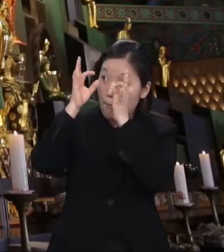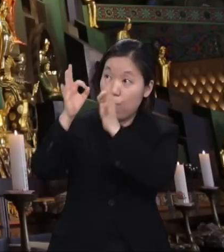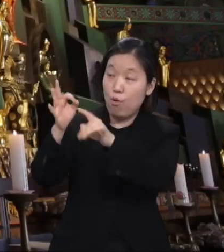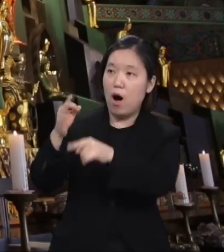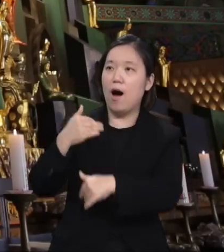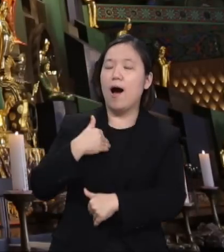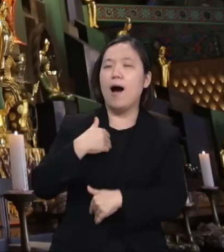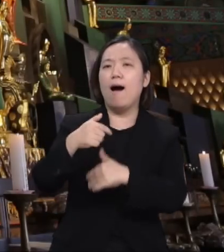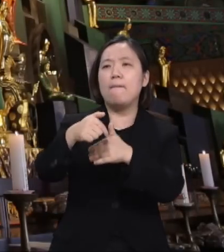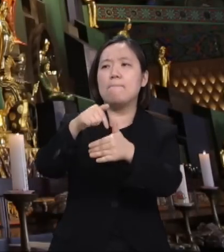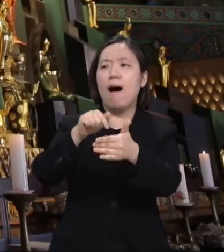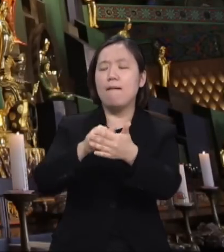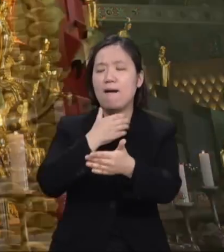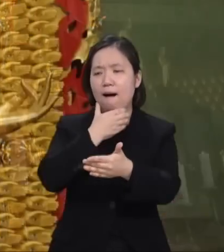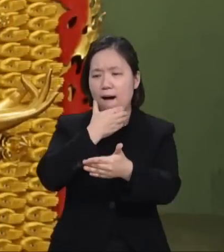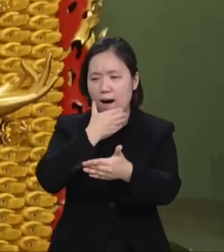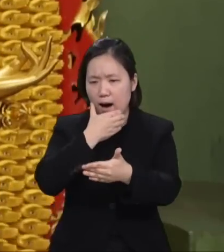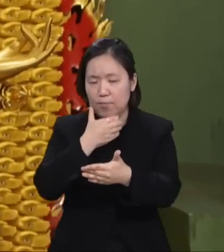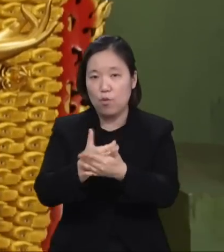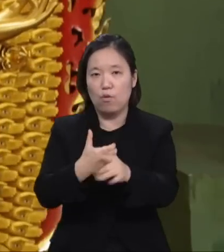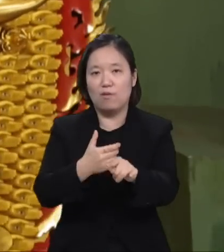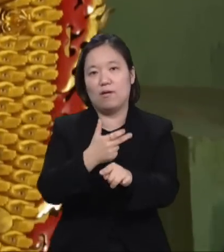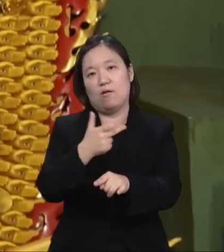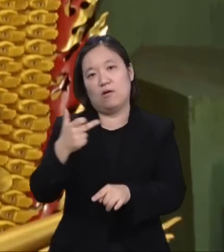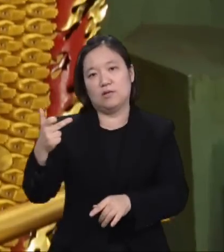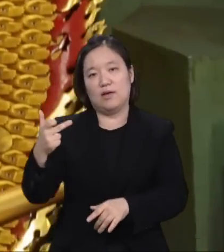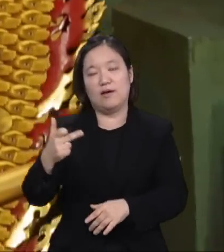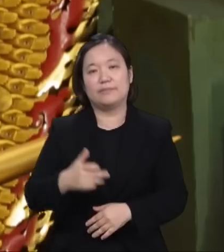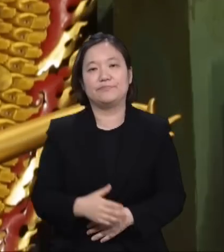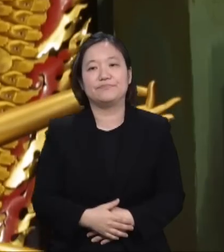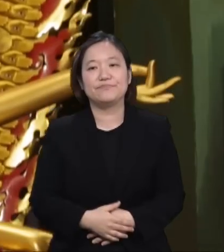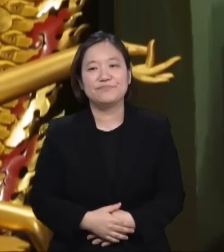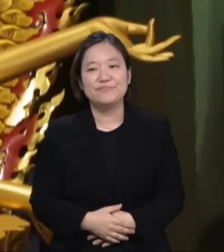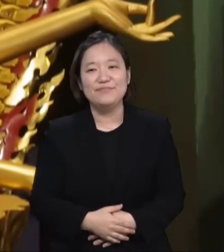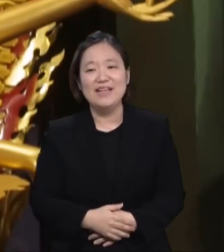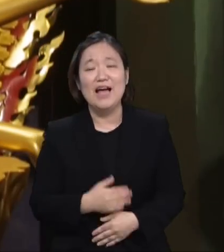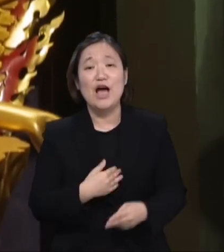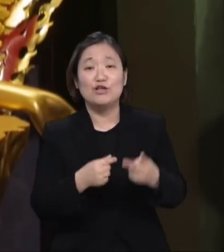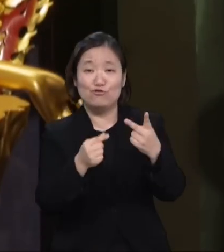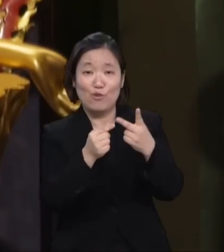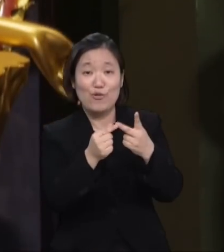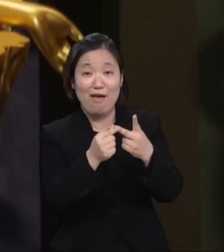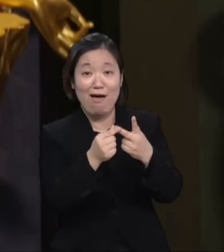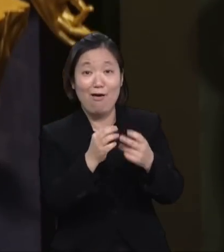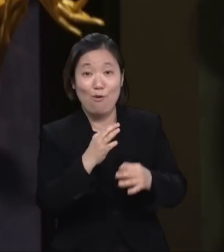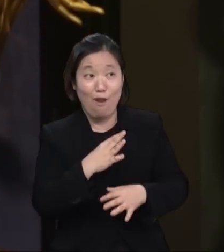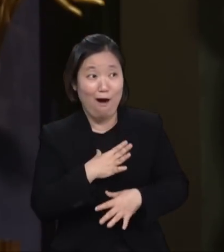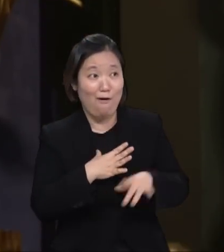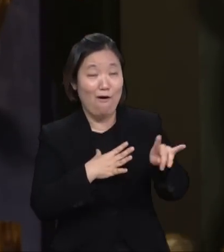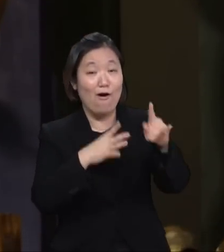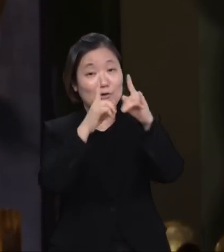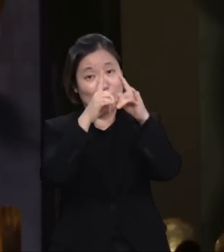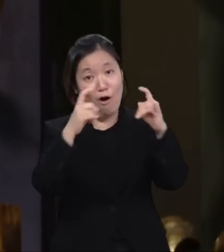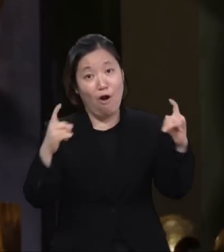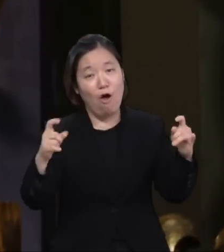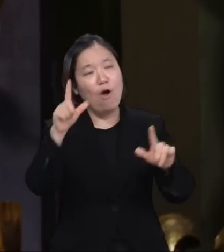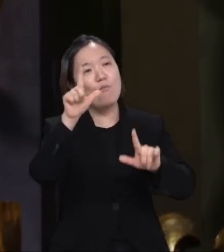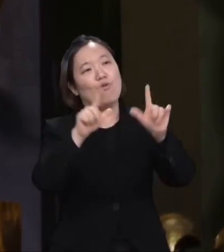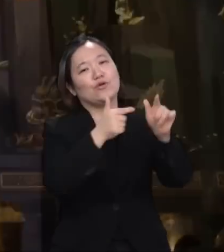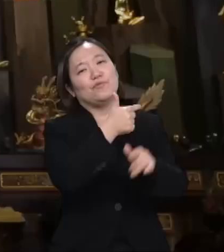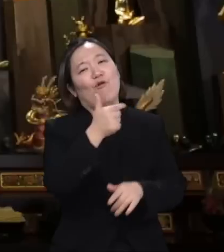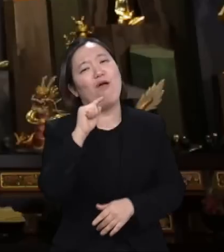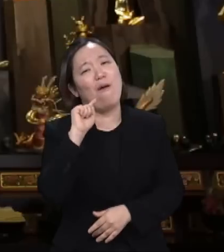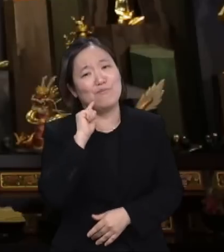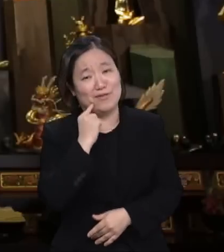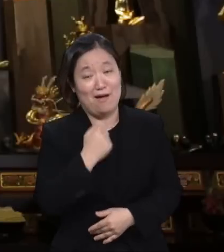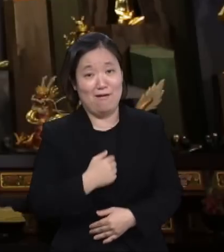마음으로 깊은 신심이 우러나게 되었습니다 있습니다 그래서 두 번째로 놀란게 정법사가 너무 예쁘다 그 다음에